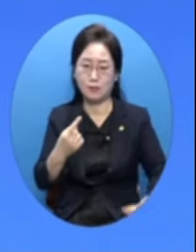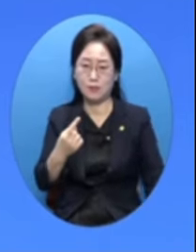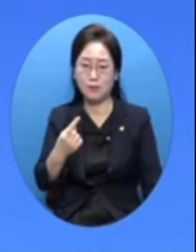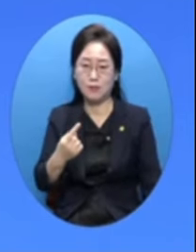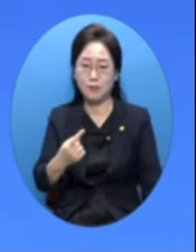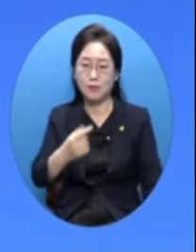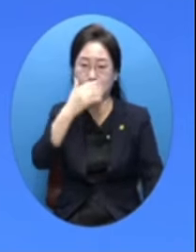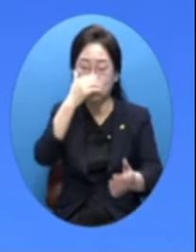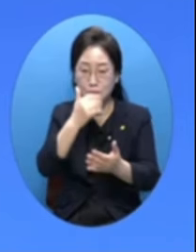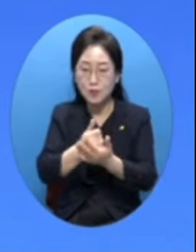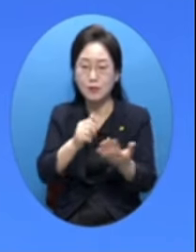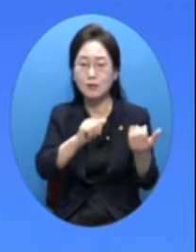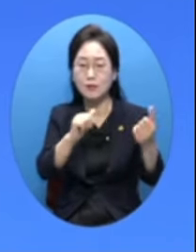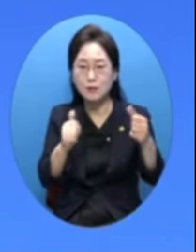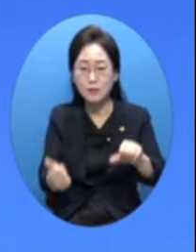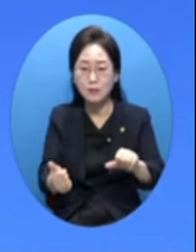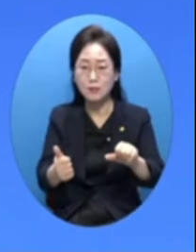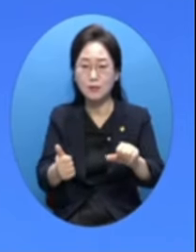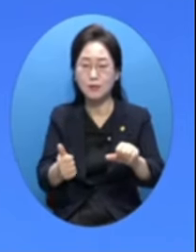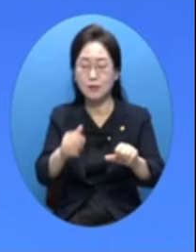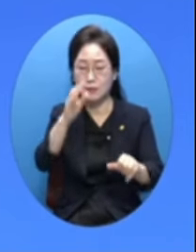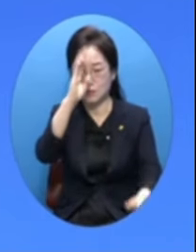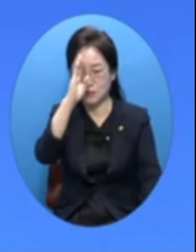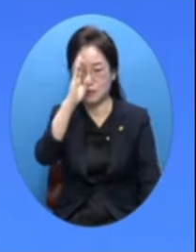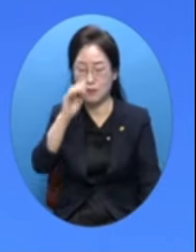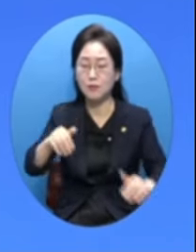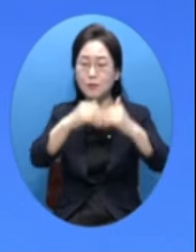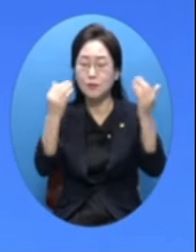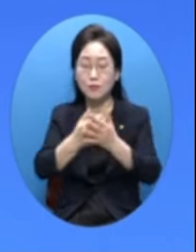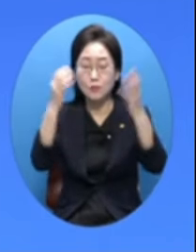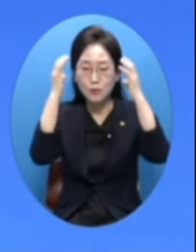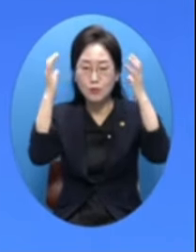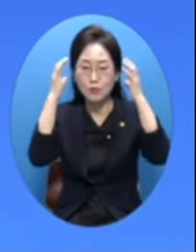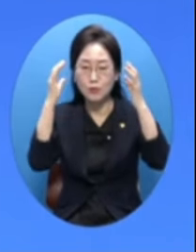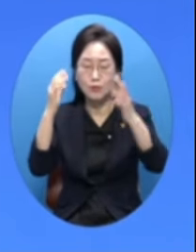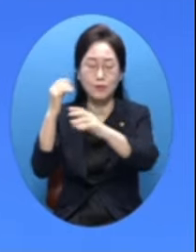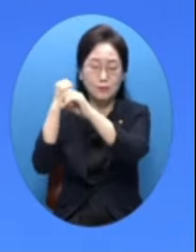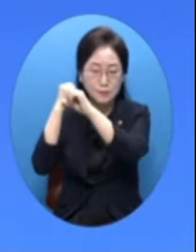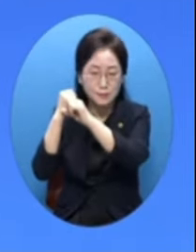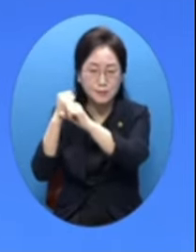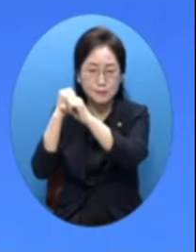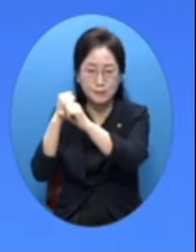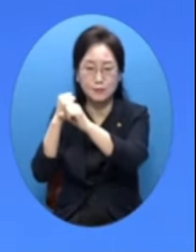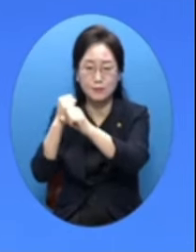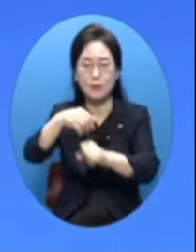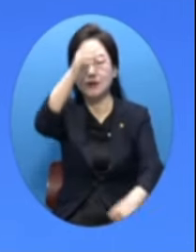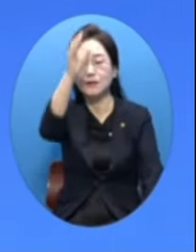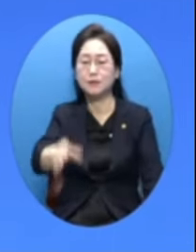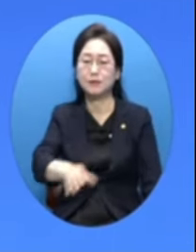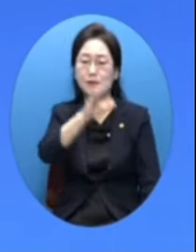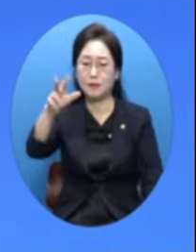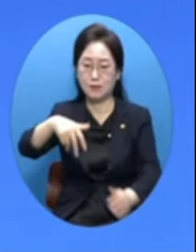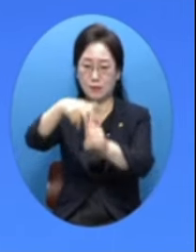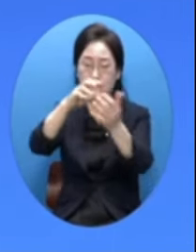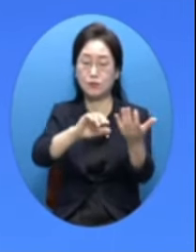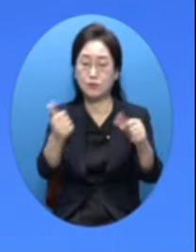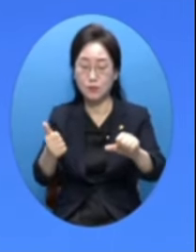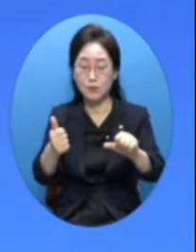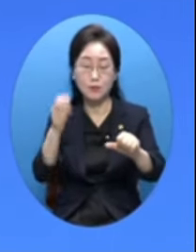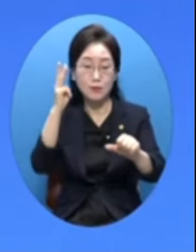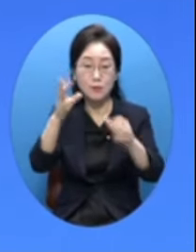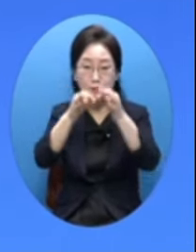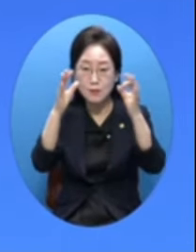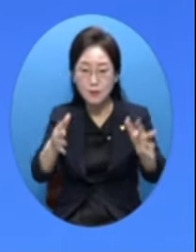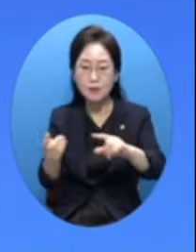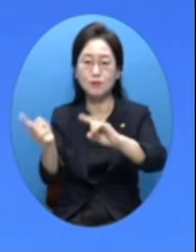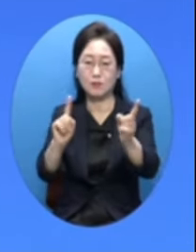죄와 사망, 질병, 우리 모든 고통을 짊어지시고 십자가에 달려 죽으시고 3일 만에